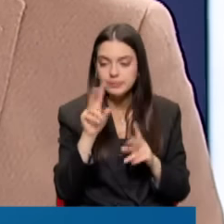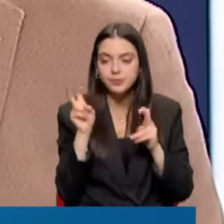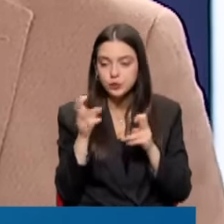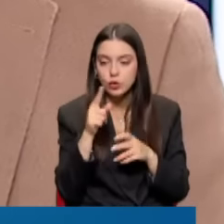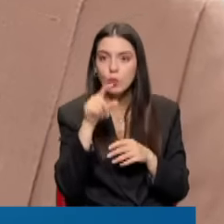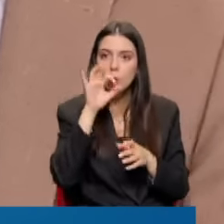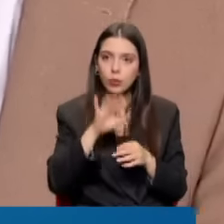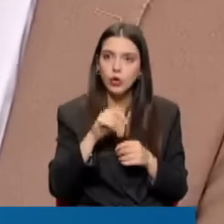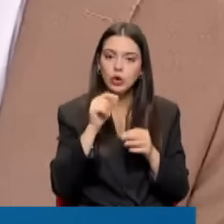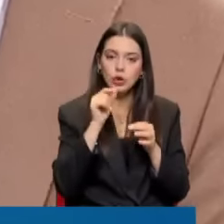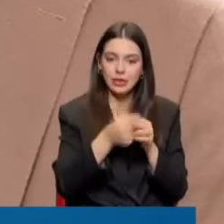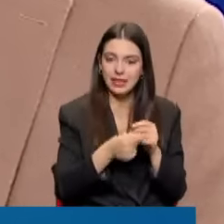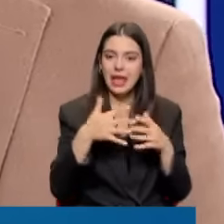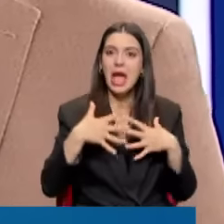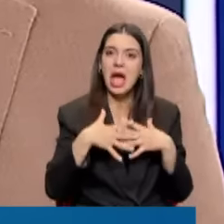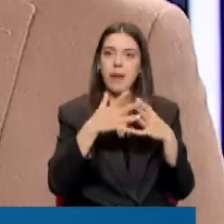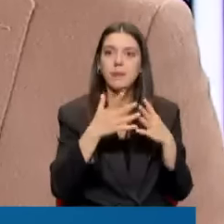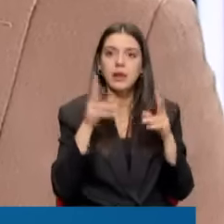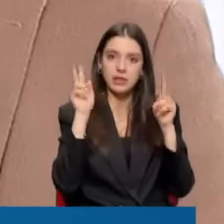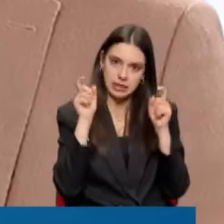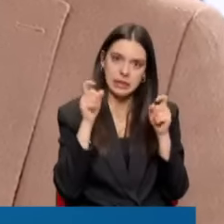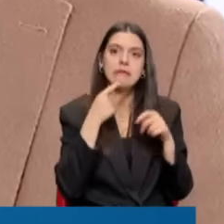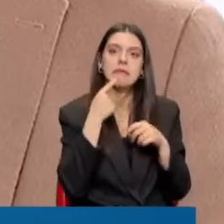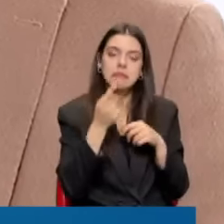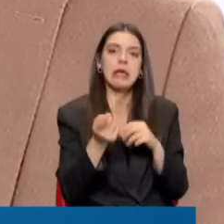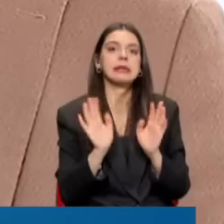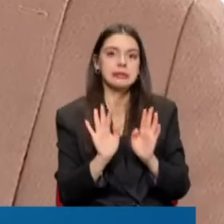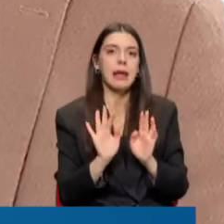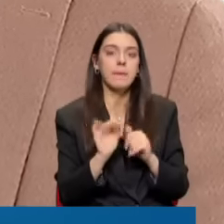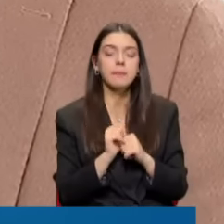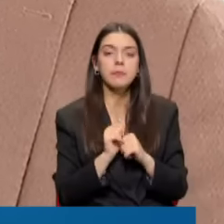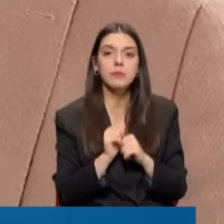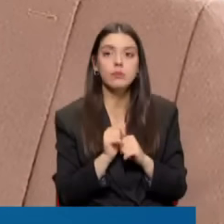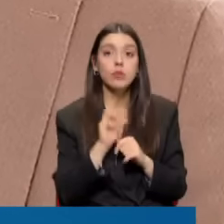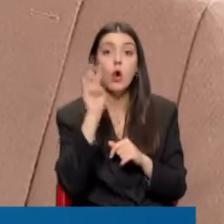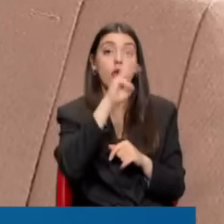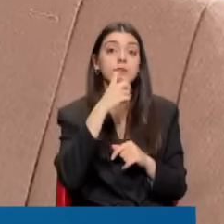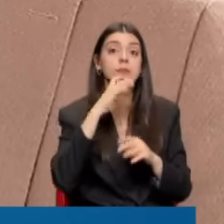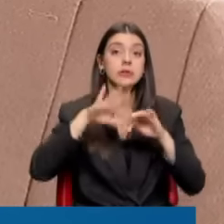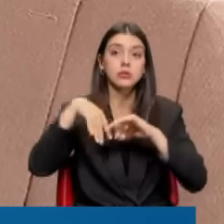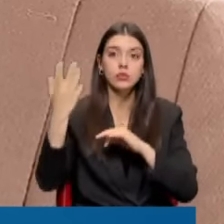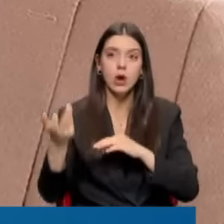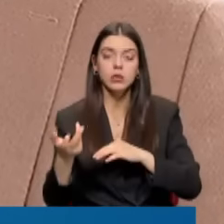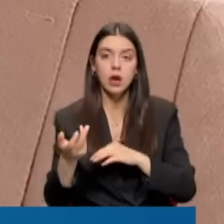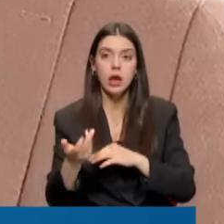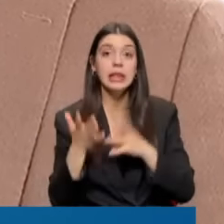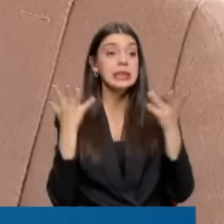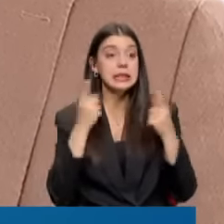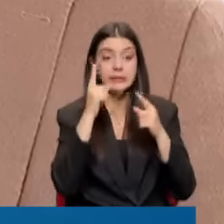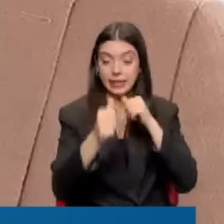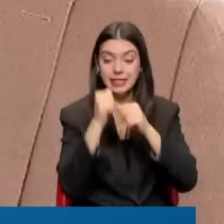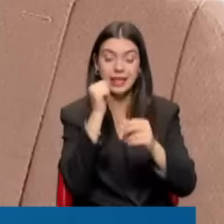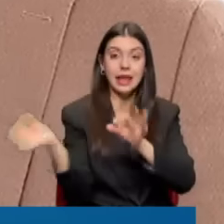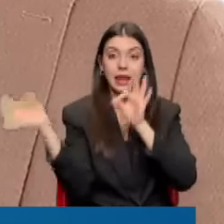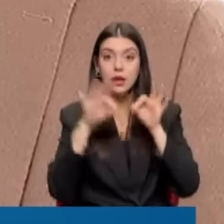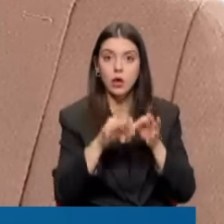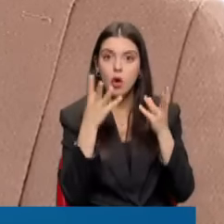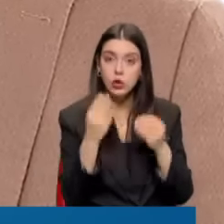tohumu Eee tırnak içinde Eee 30 yıl sonra nasıl bir geri dönüş